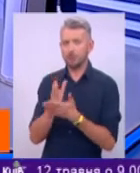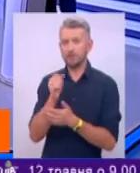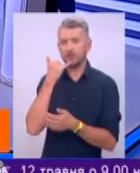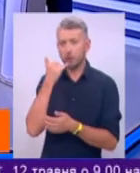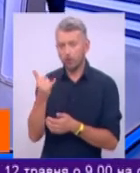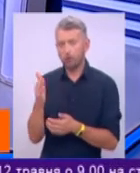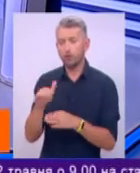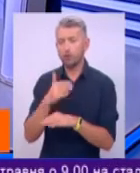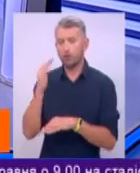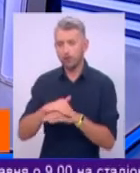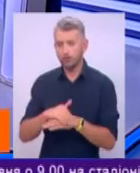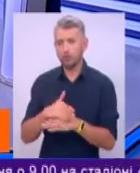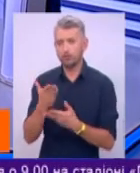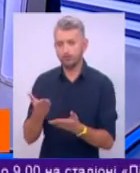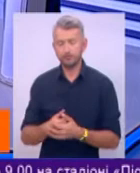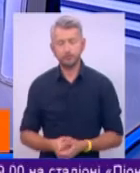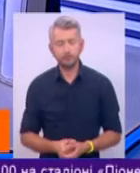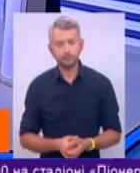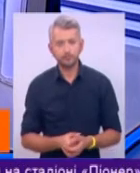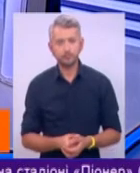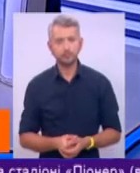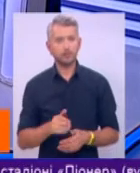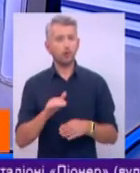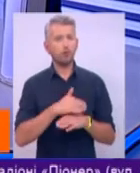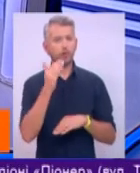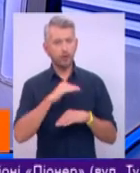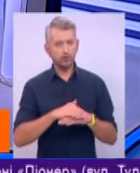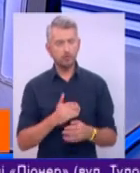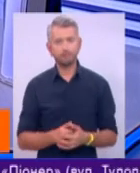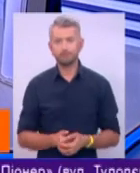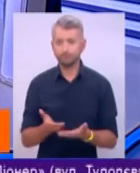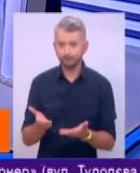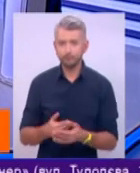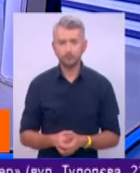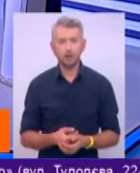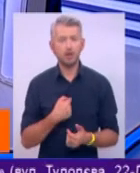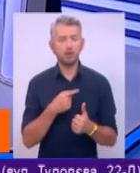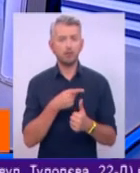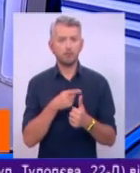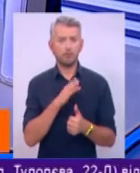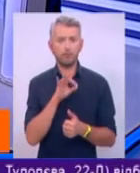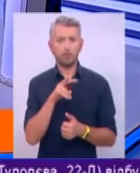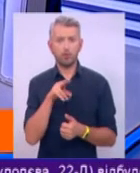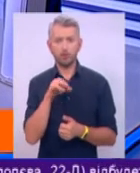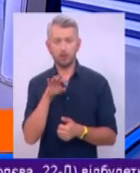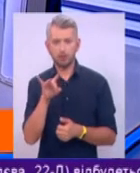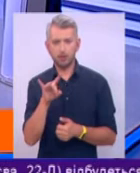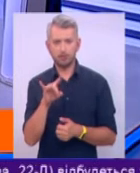Доброго вечора вам, ви активні, я вам вдячна. Доброго вечора. Вечора. Прошу. Я Володимир,